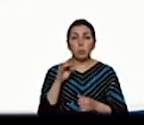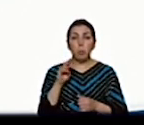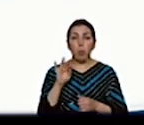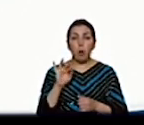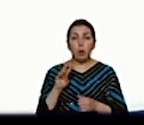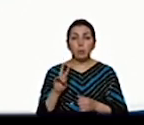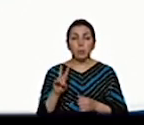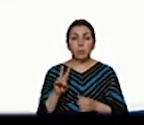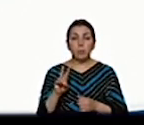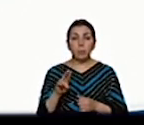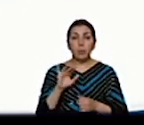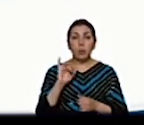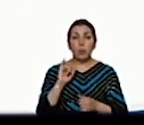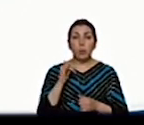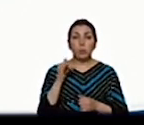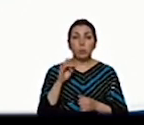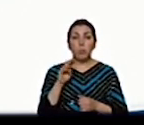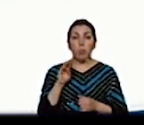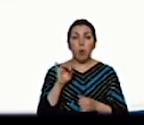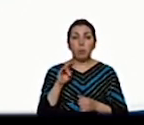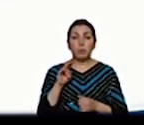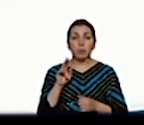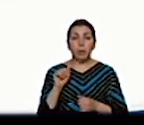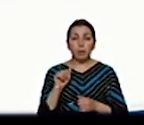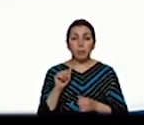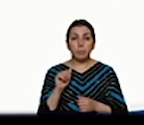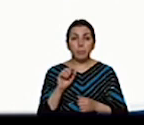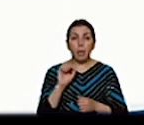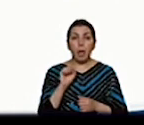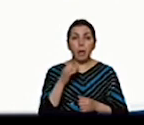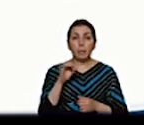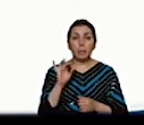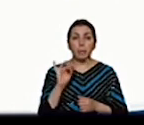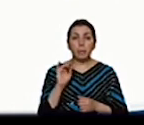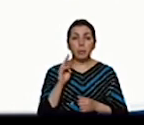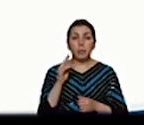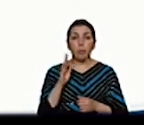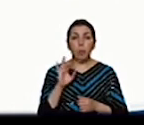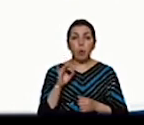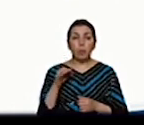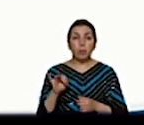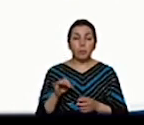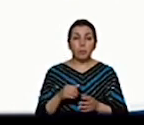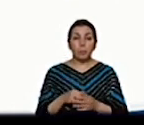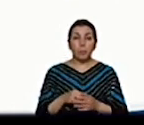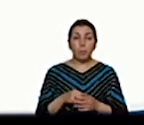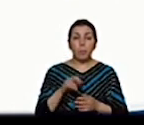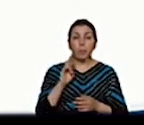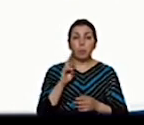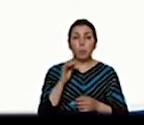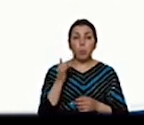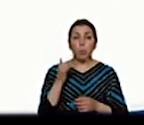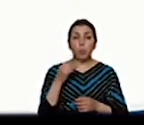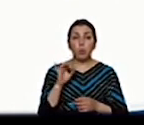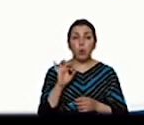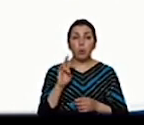o'rmon, o'rmonda, ayiq voy, quyon